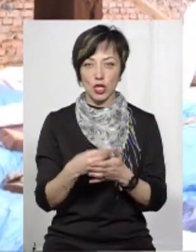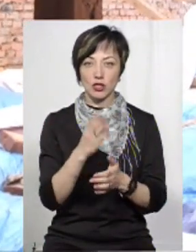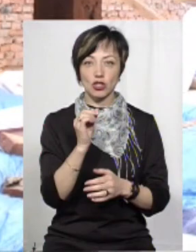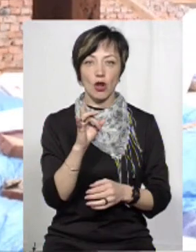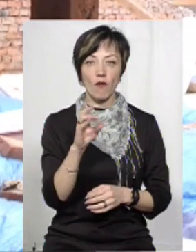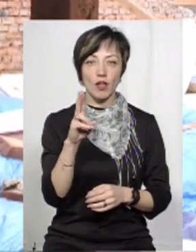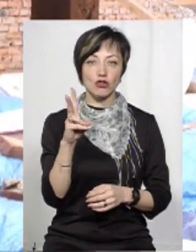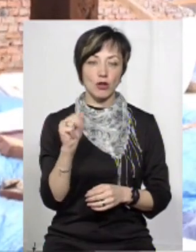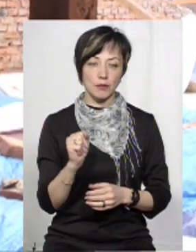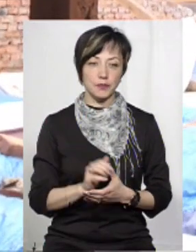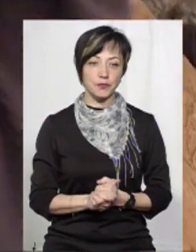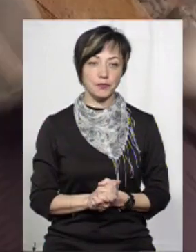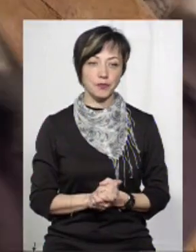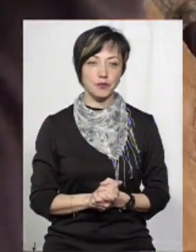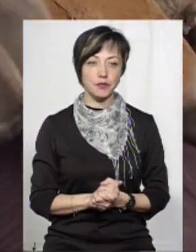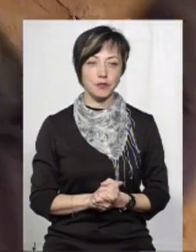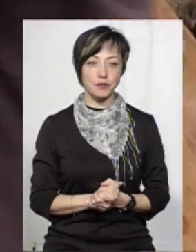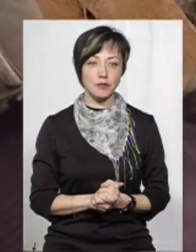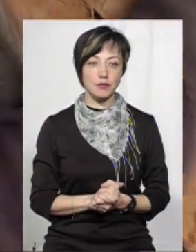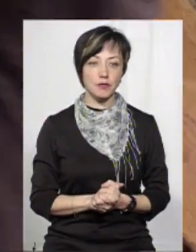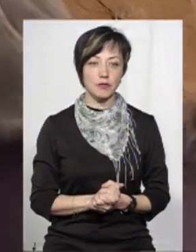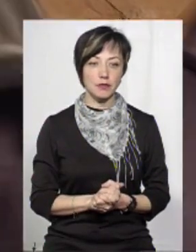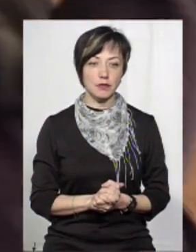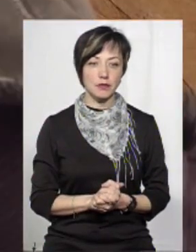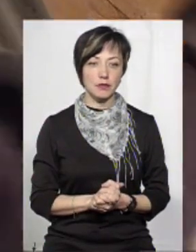Шаровецької об'єднаної територіальної громади.